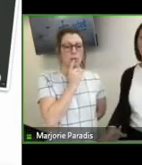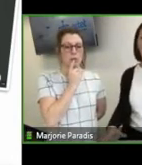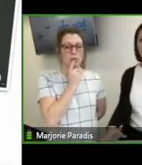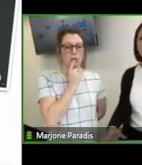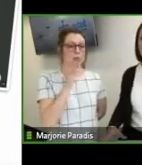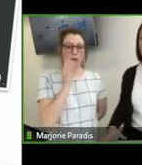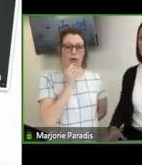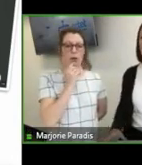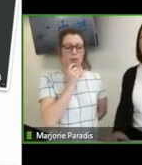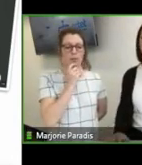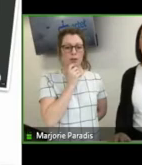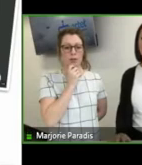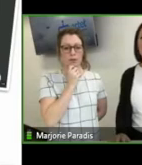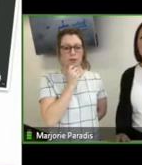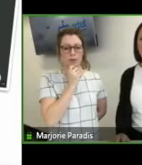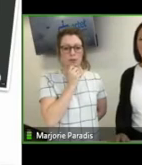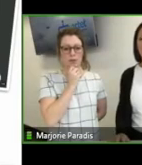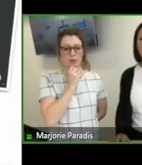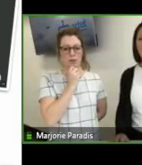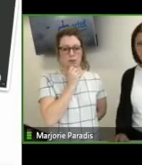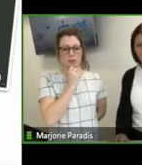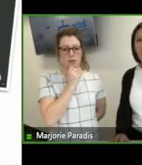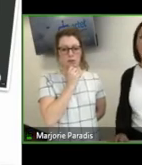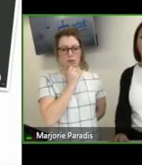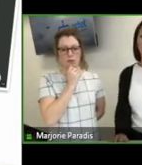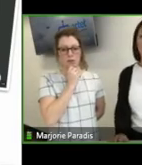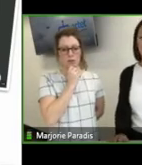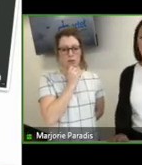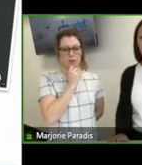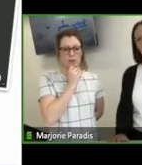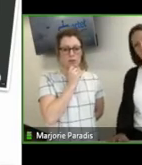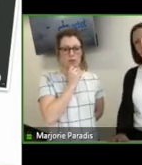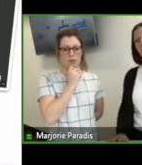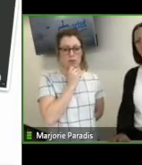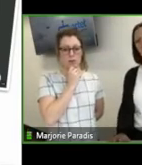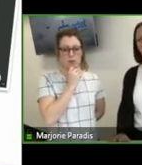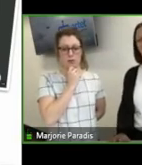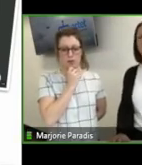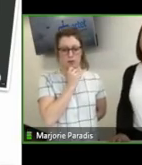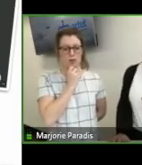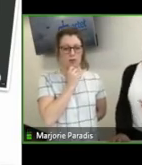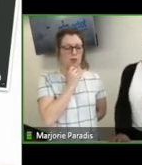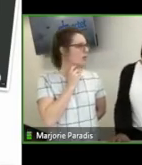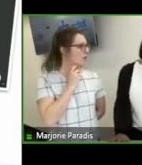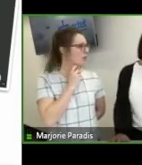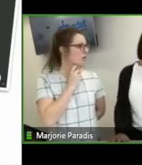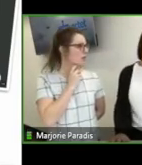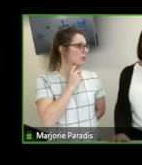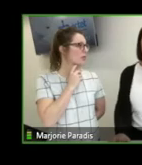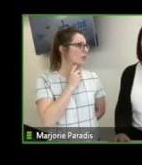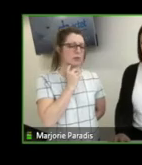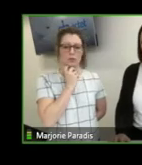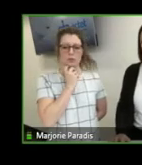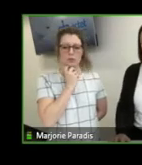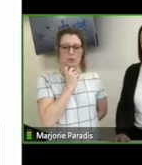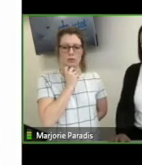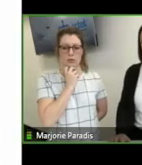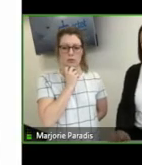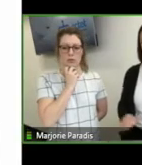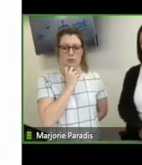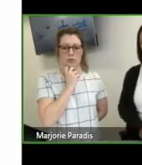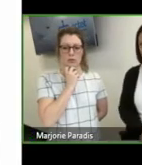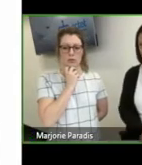que ça peut être adapté là, à toutes les sauces. Donc, comprendre comment ça fonctionne et quel impact ça a sur notre consommation puis le contenu qui nous est poussé là, sur